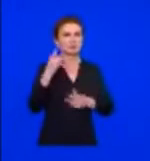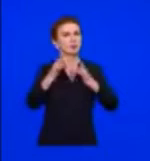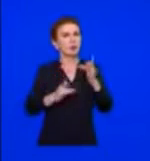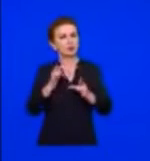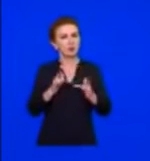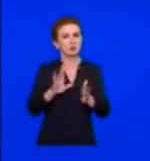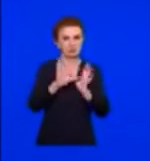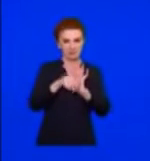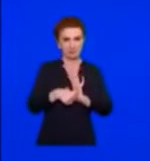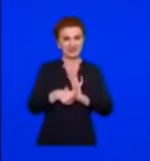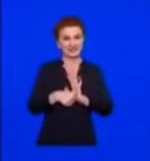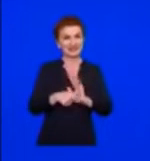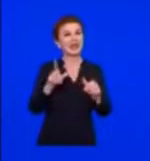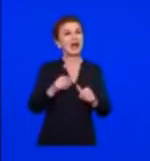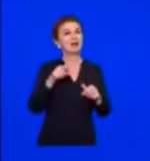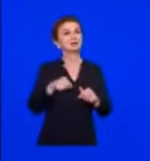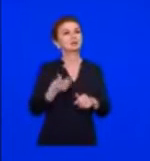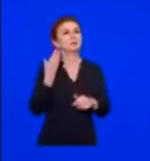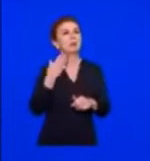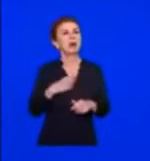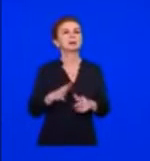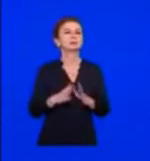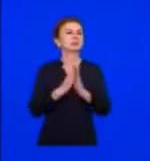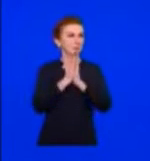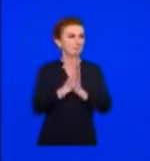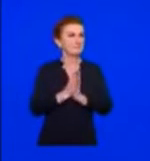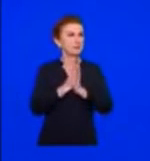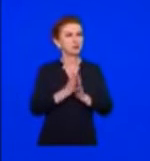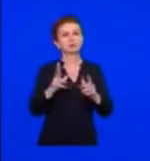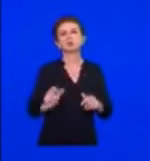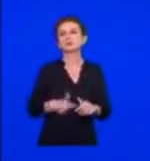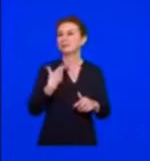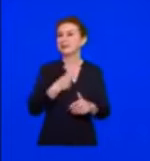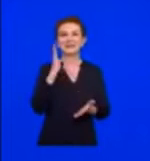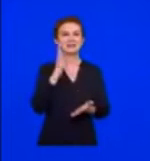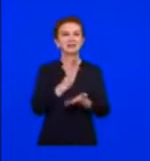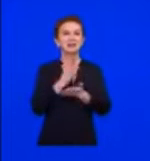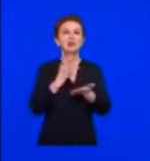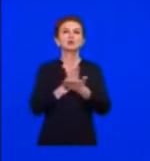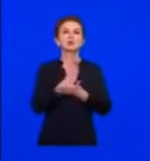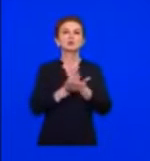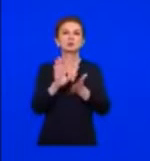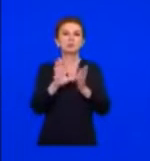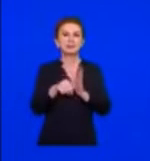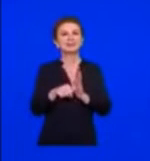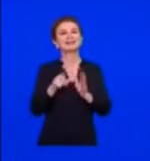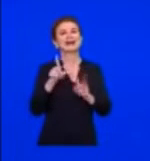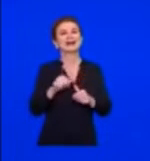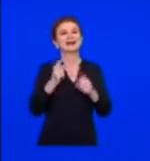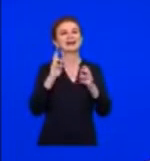tylko tutaj bardzo gorąco zachęcam do tego, żeby nie tylko służby miejskie, ale też każdy, kto może i kto